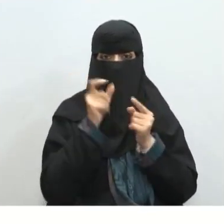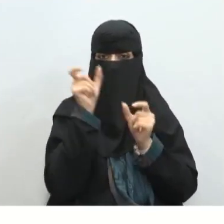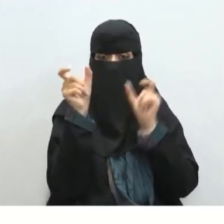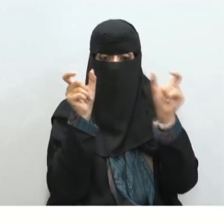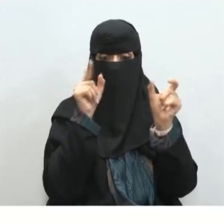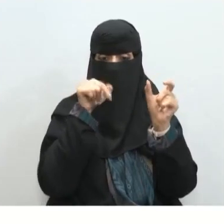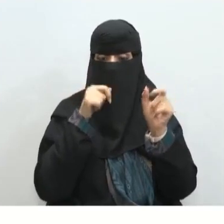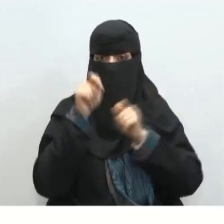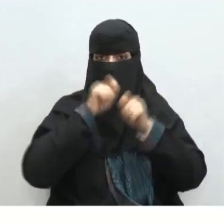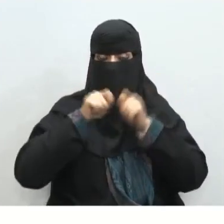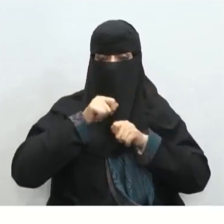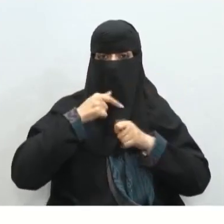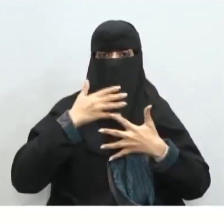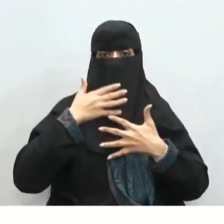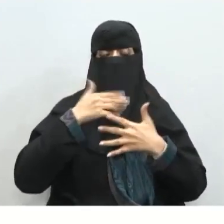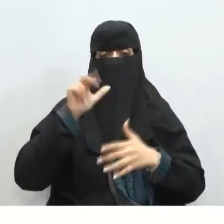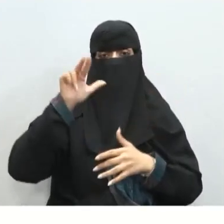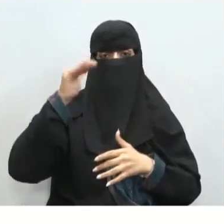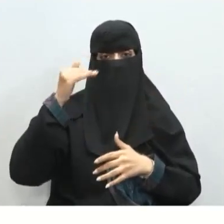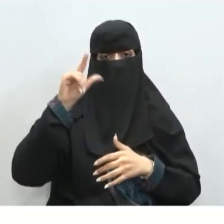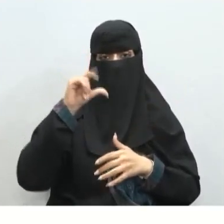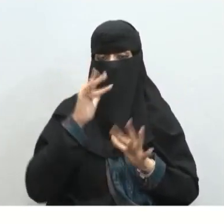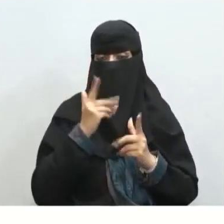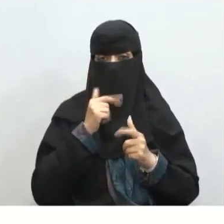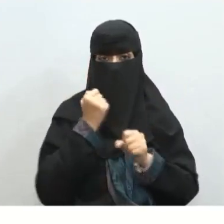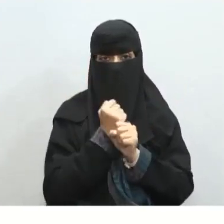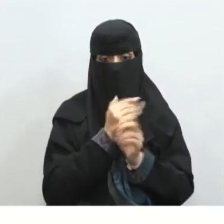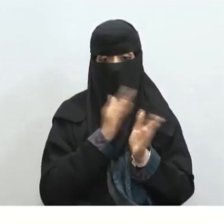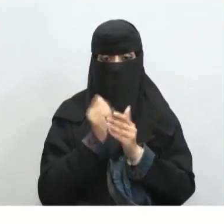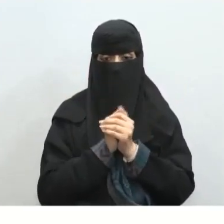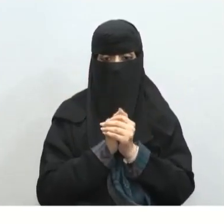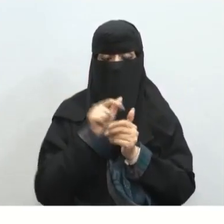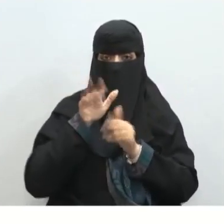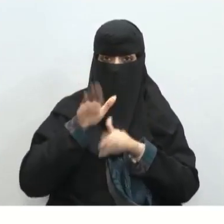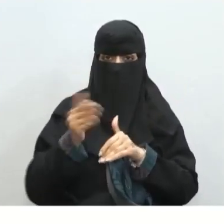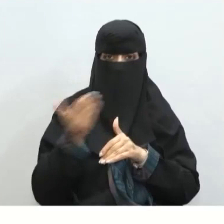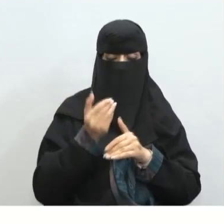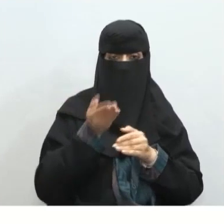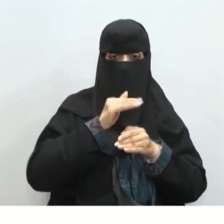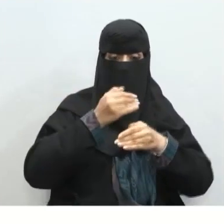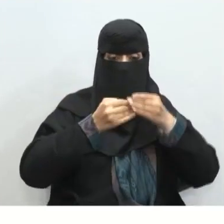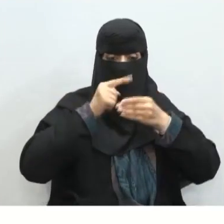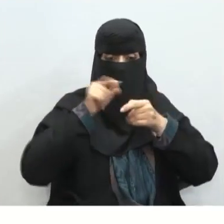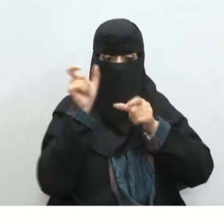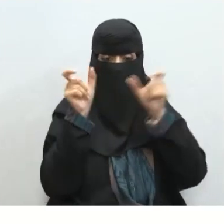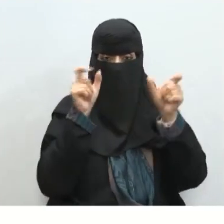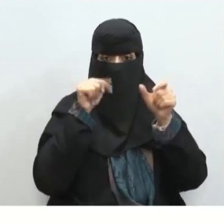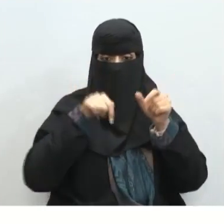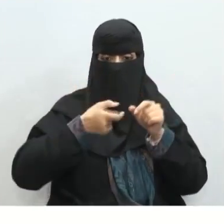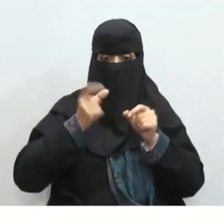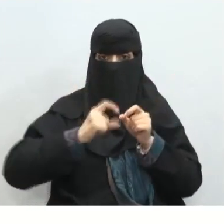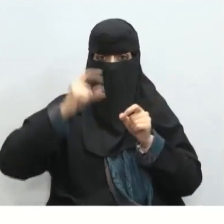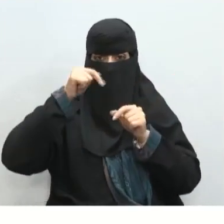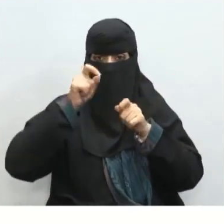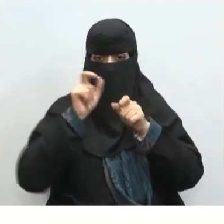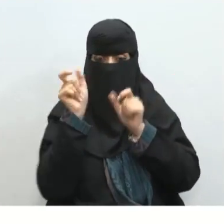اتش والفدو في عمليه التنفس الخلوي يوفر تاكسد جزيئات الناد اتش والفا اتش